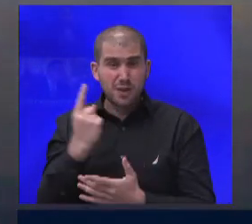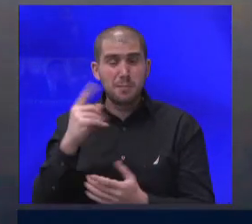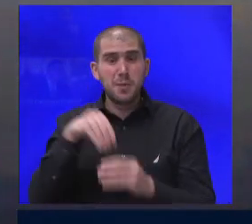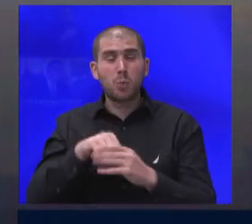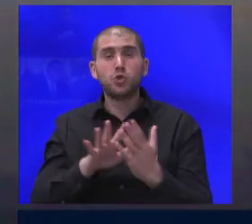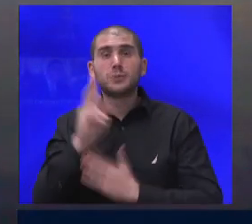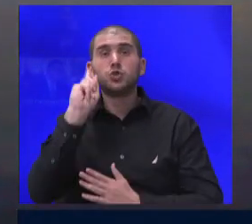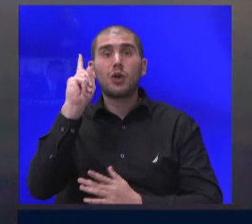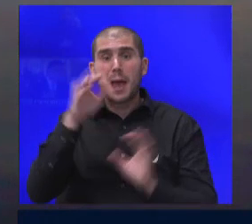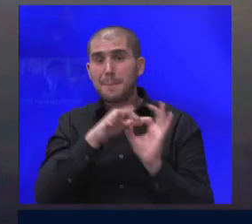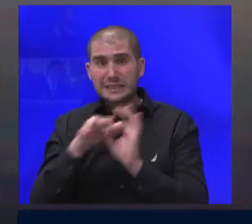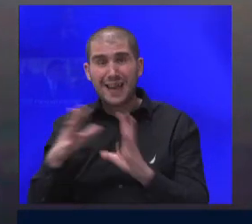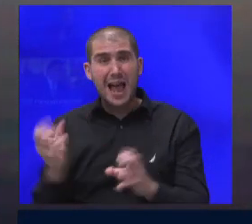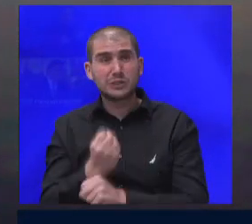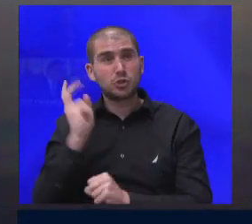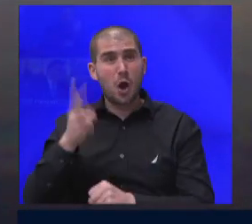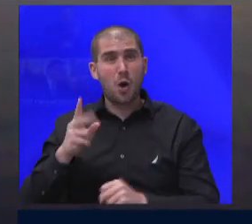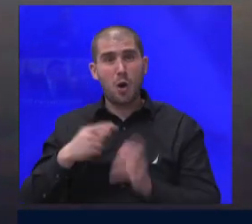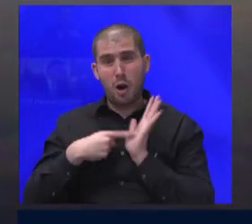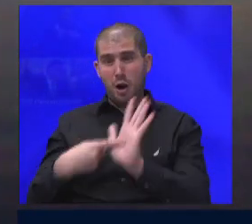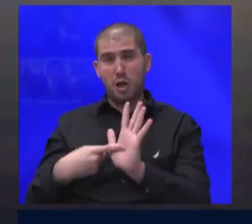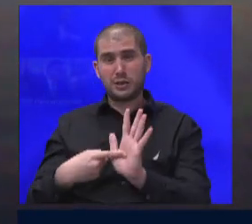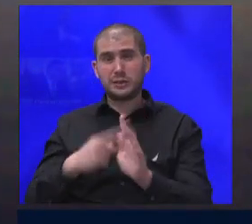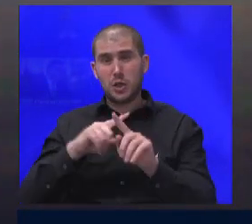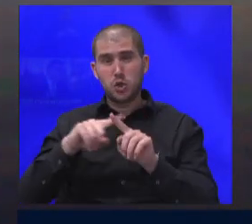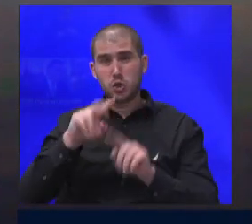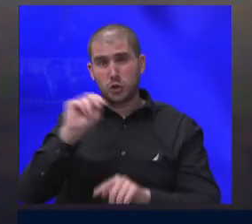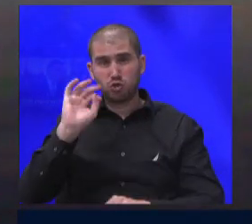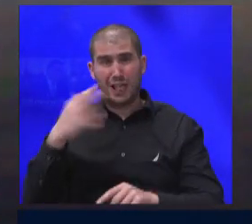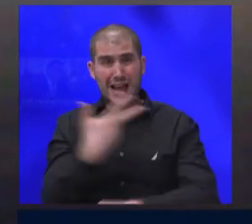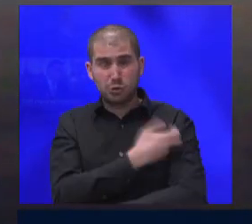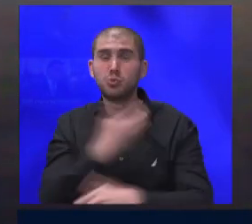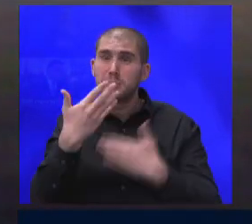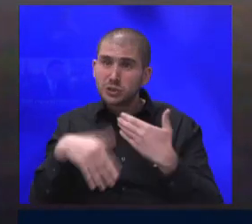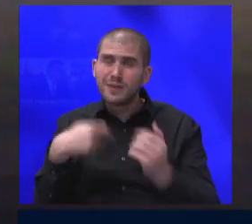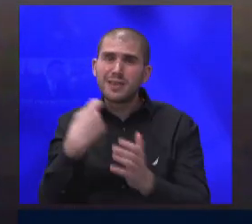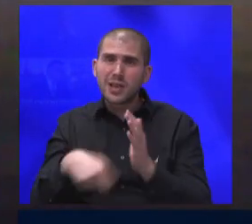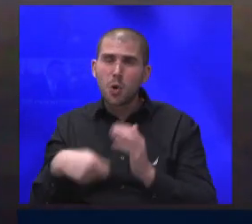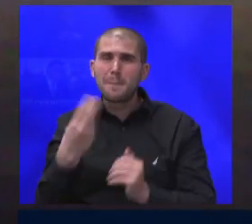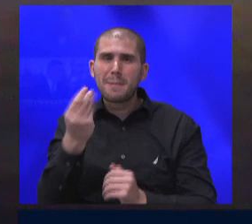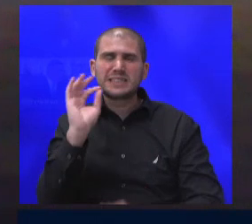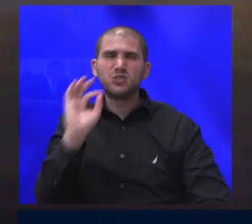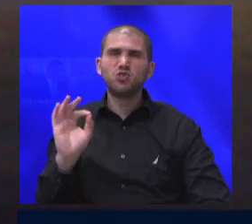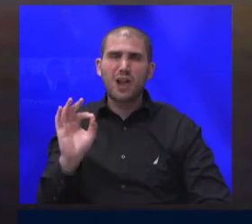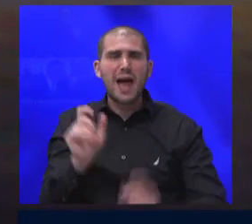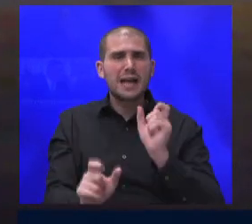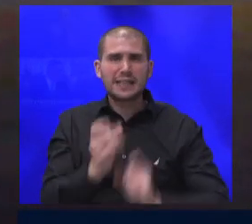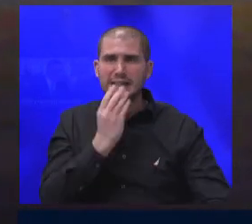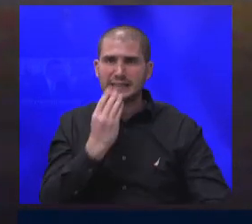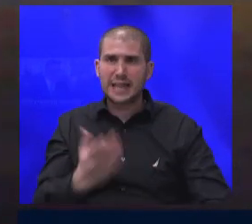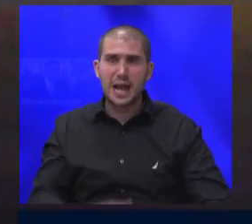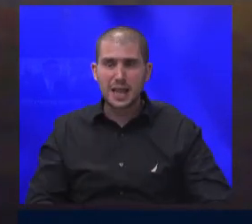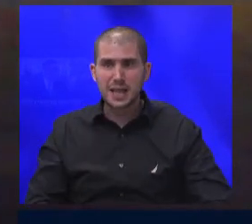שיכול לנופף בו הוא סוגיית החיסונים שבסופו של דבר נרכשו בכספם של אזרחי ישראל, בעוד